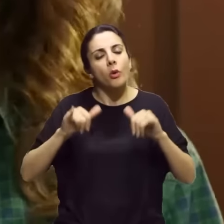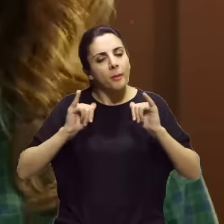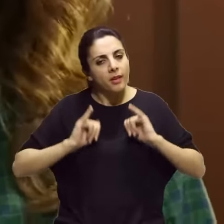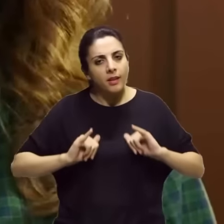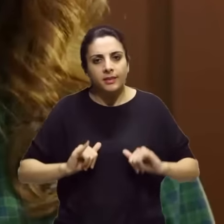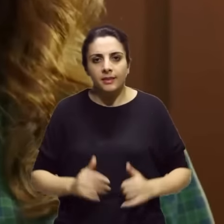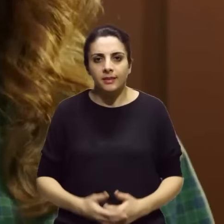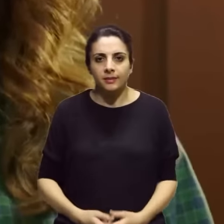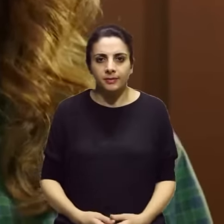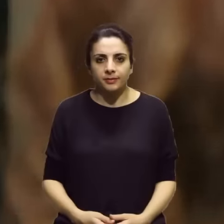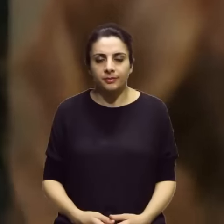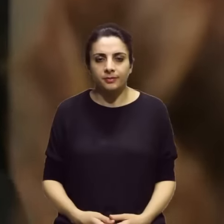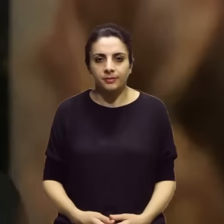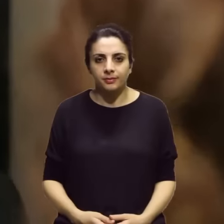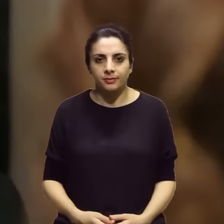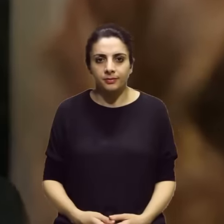rahat.